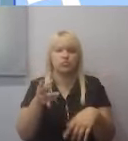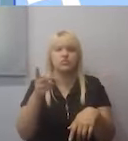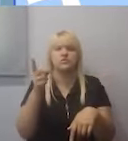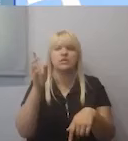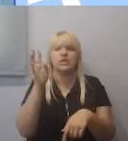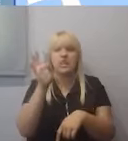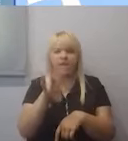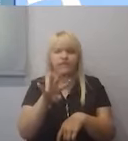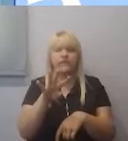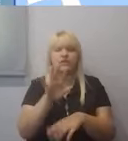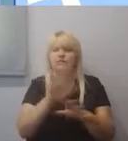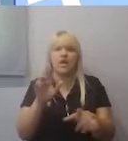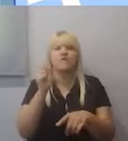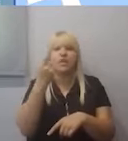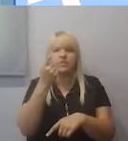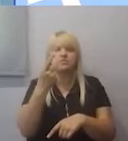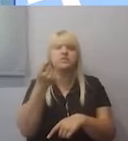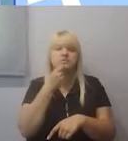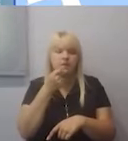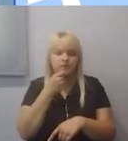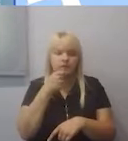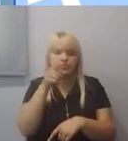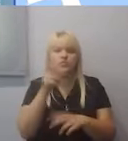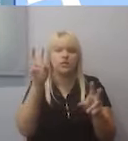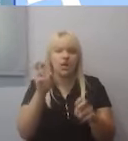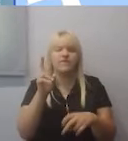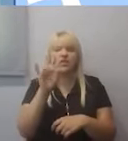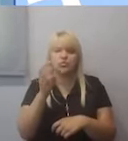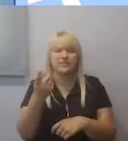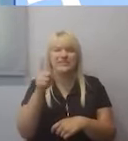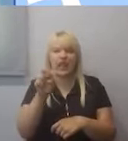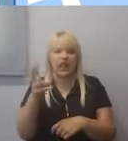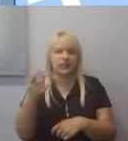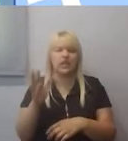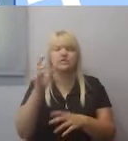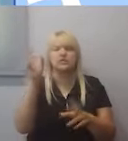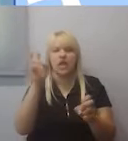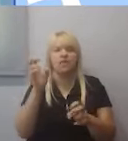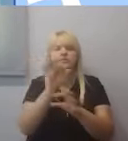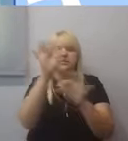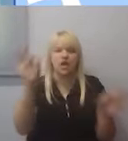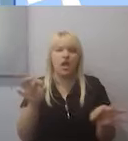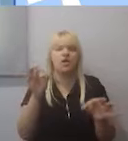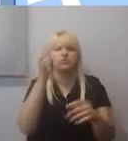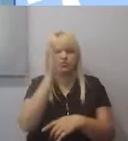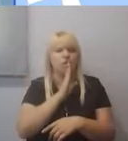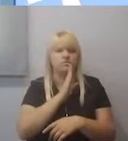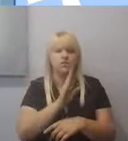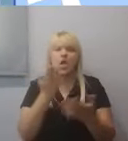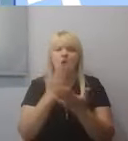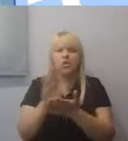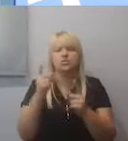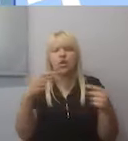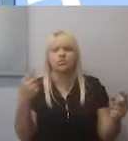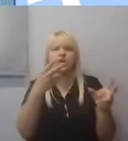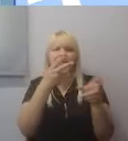septembrī un tur tēma ko viesturs cilieks aizskā tas īstenībā ļoti nopietni ja atšķirt dažādu ieroču tipus un uzbrukuma